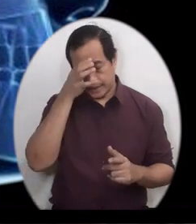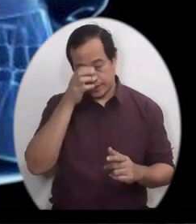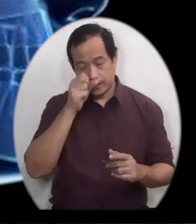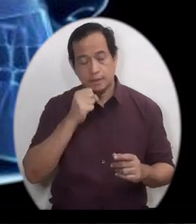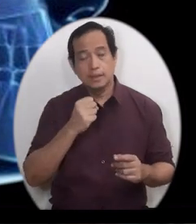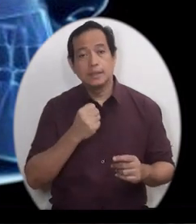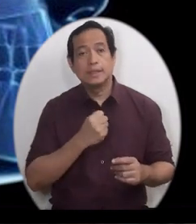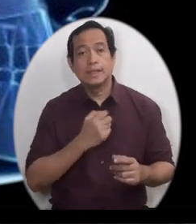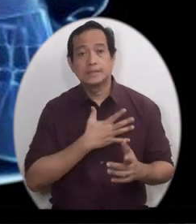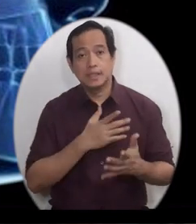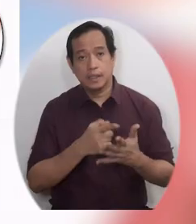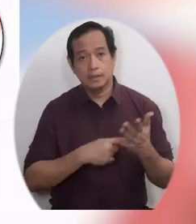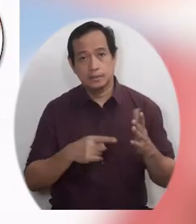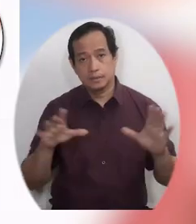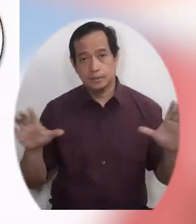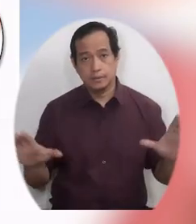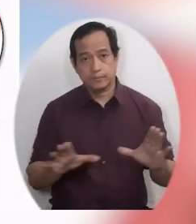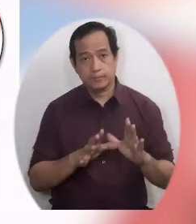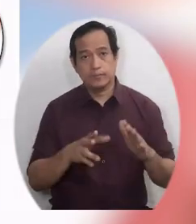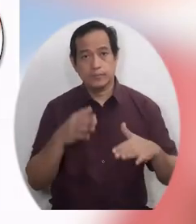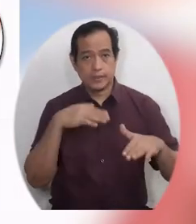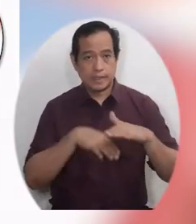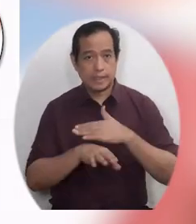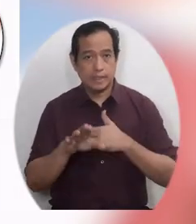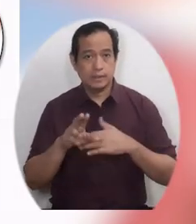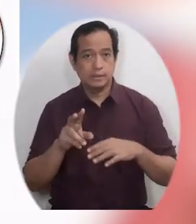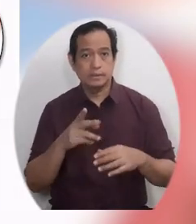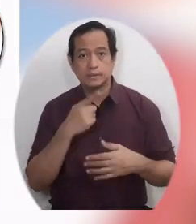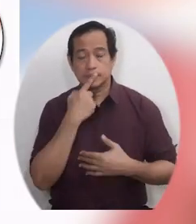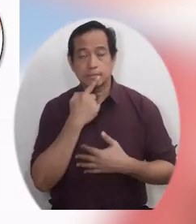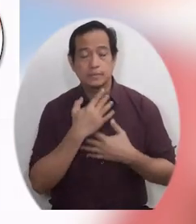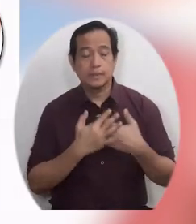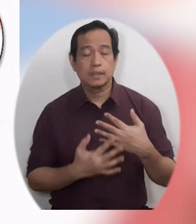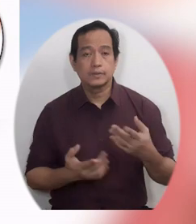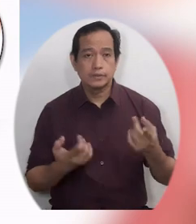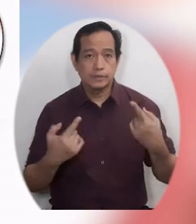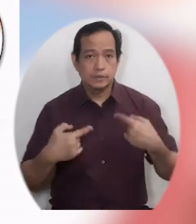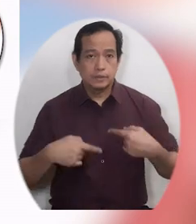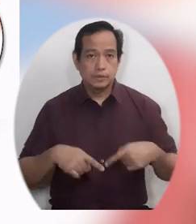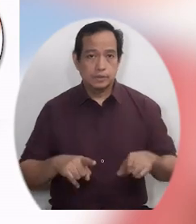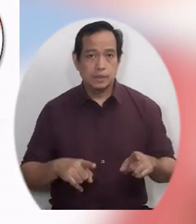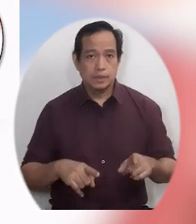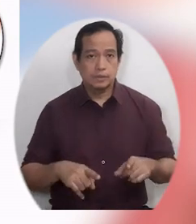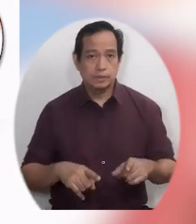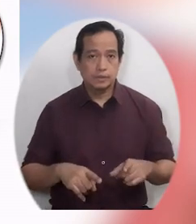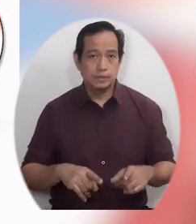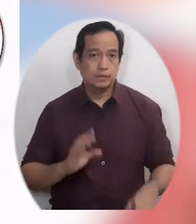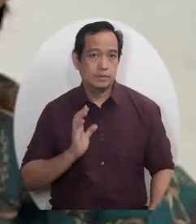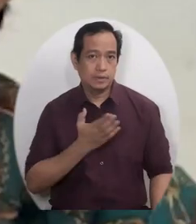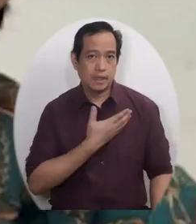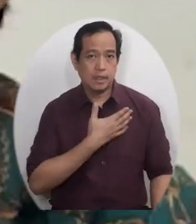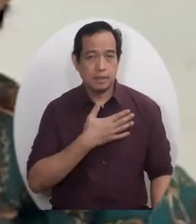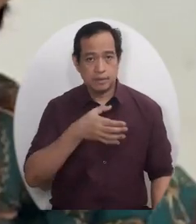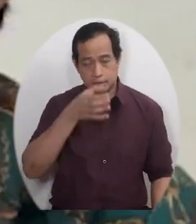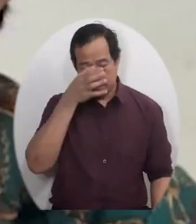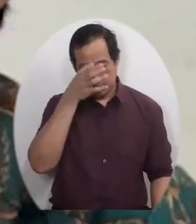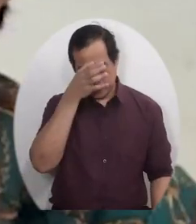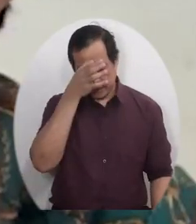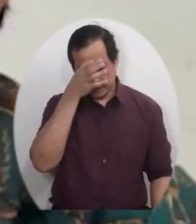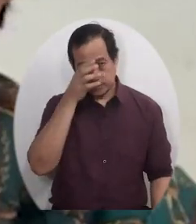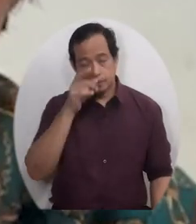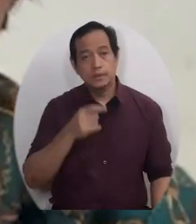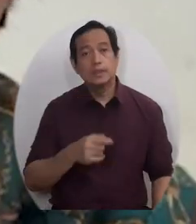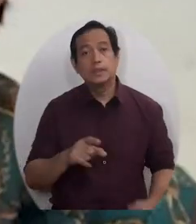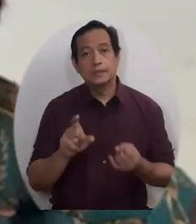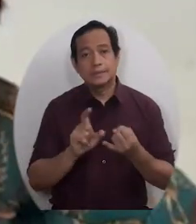ng bara ang daluyan ng dugo papunta sa ating mga utak. Namamatay ang